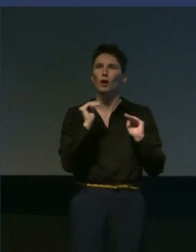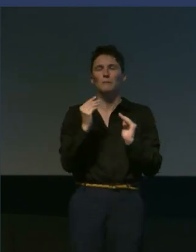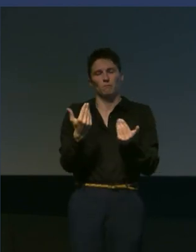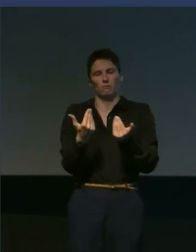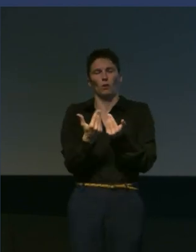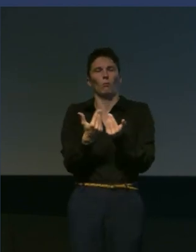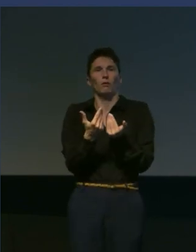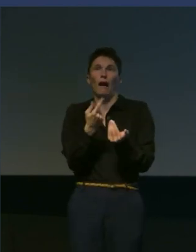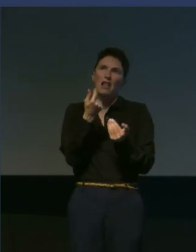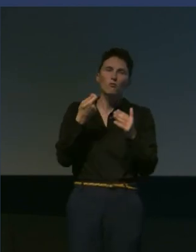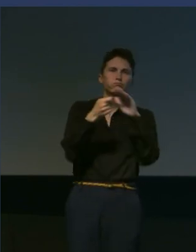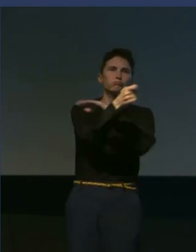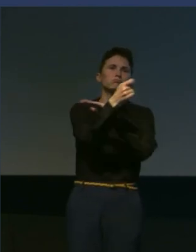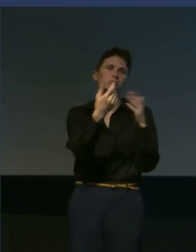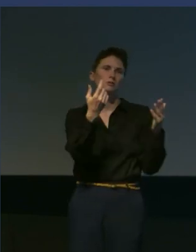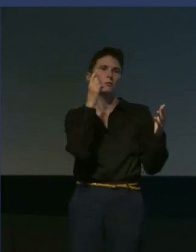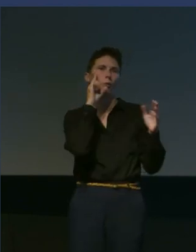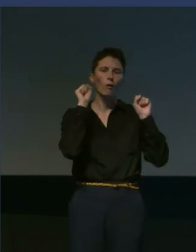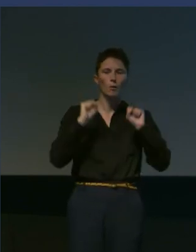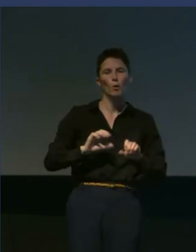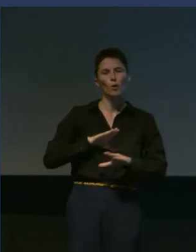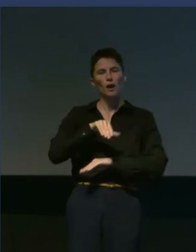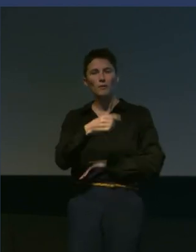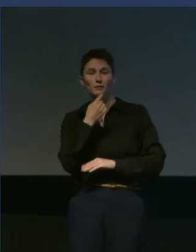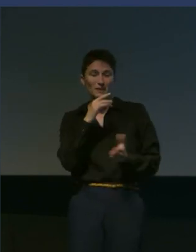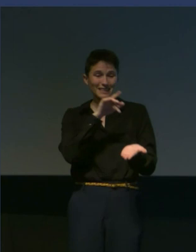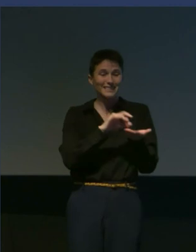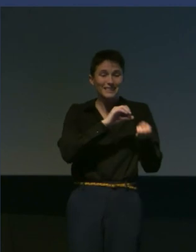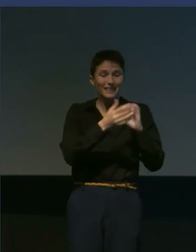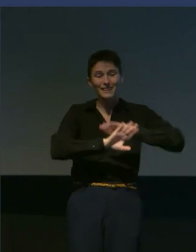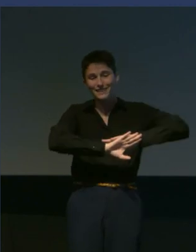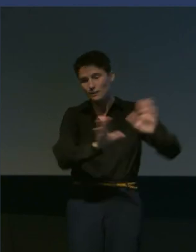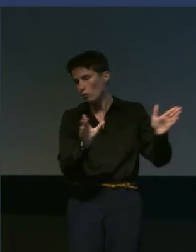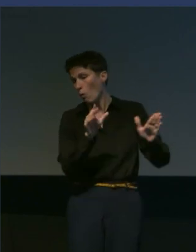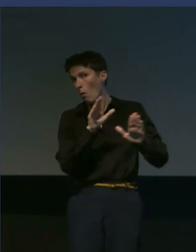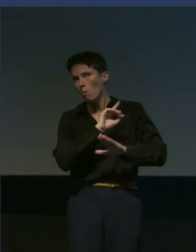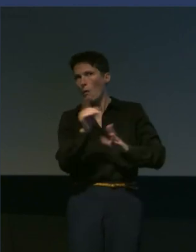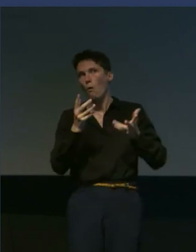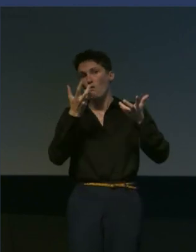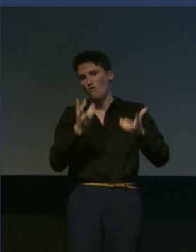leur permette de faire des actions au-delà d'un simple site internet.